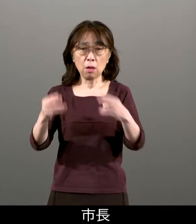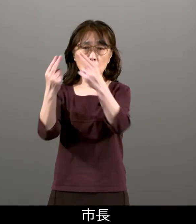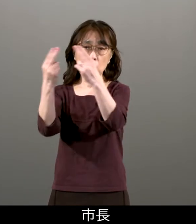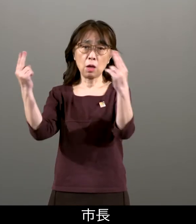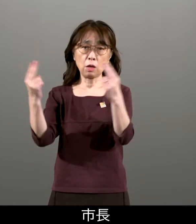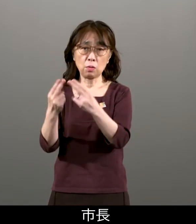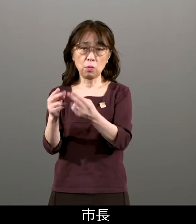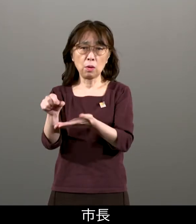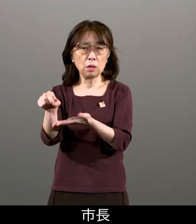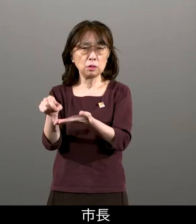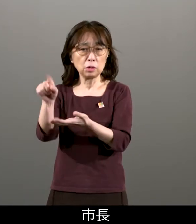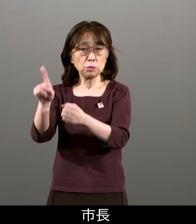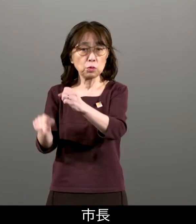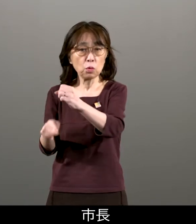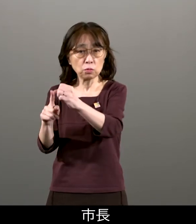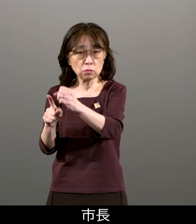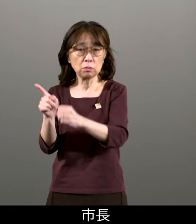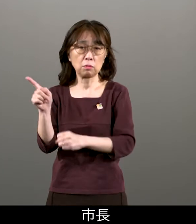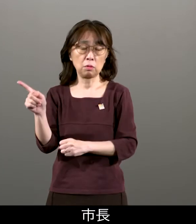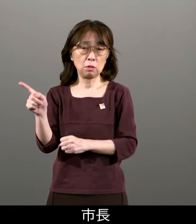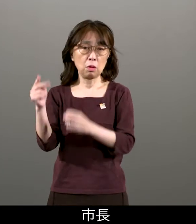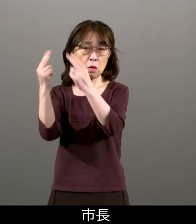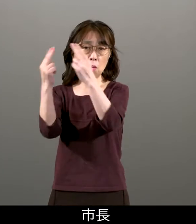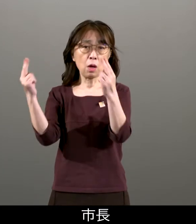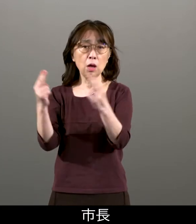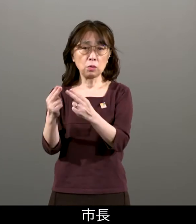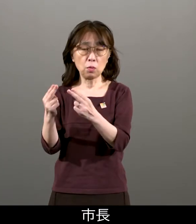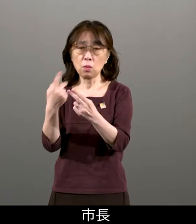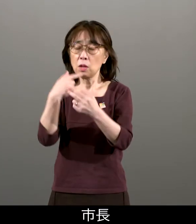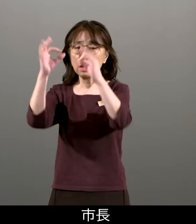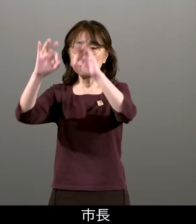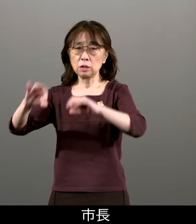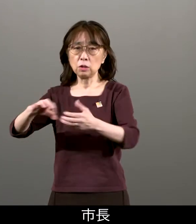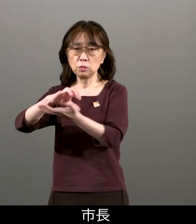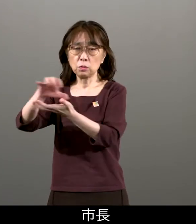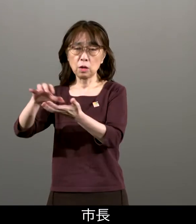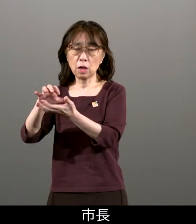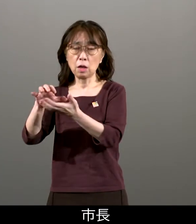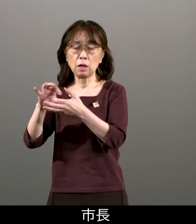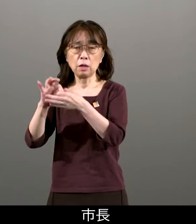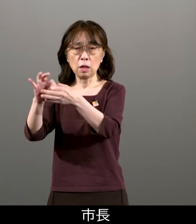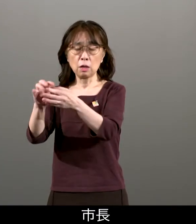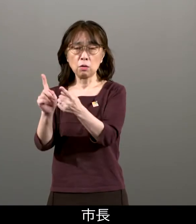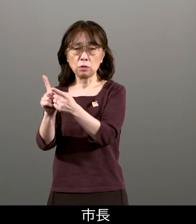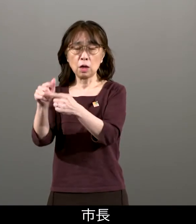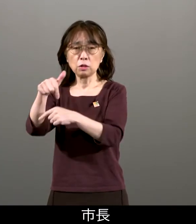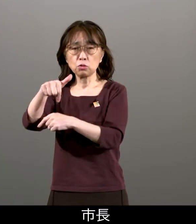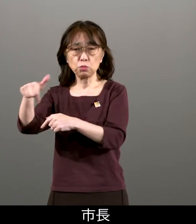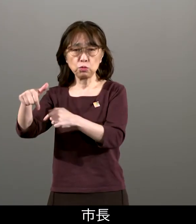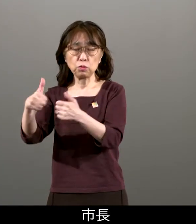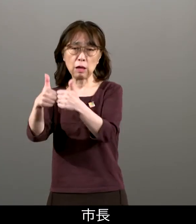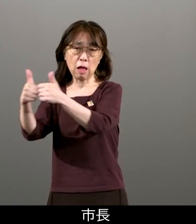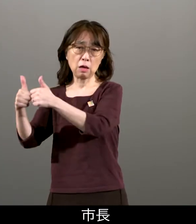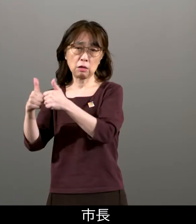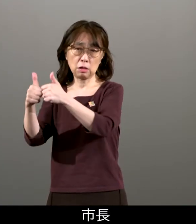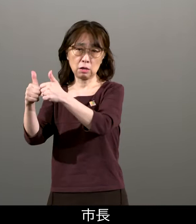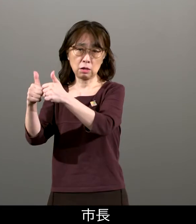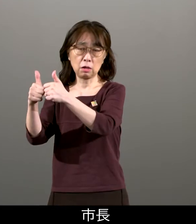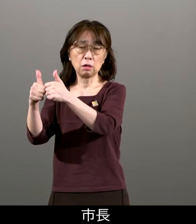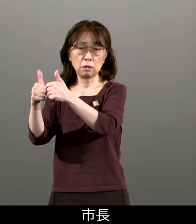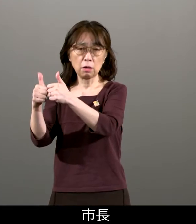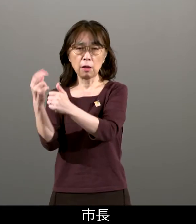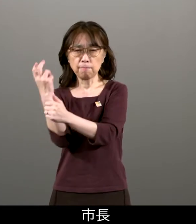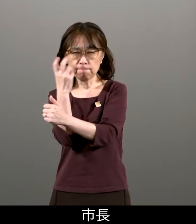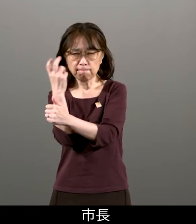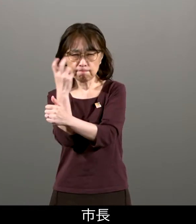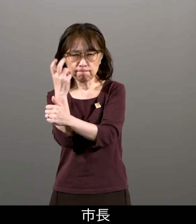が事務局となって北海道雪害対策連絡部会議でこの検証を